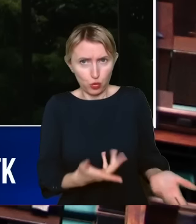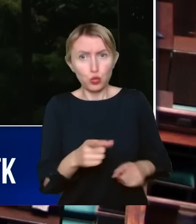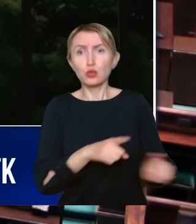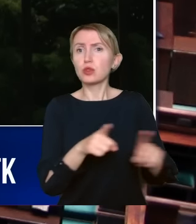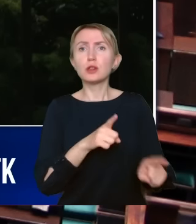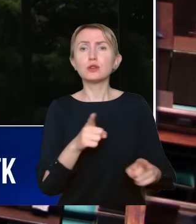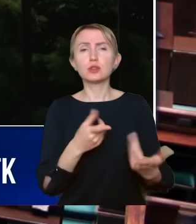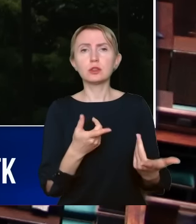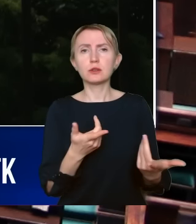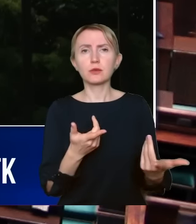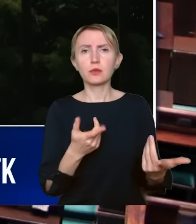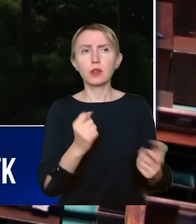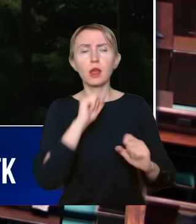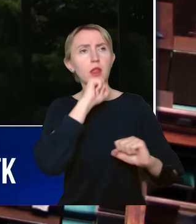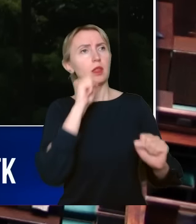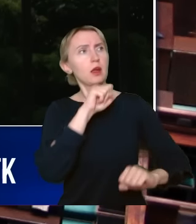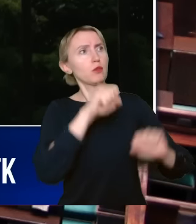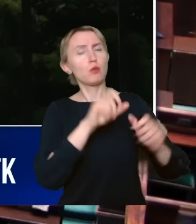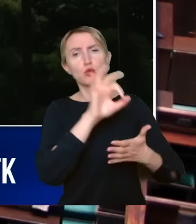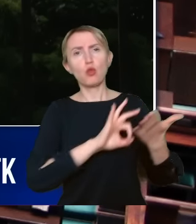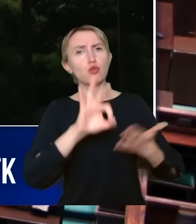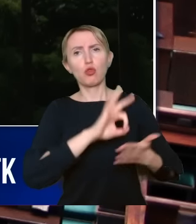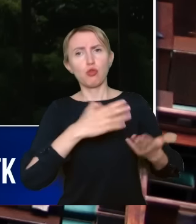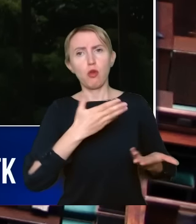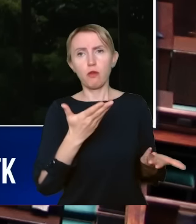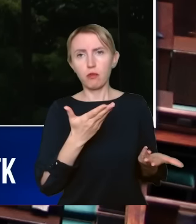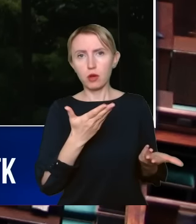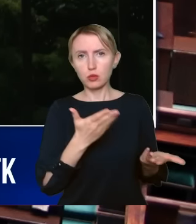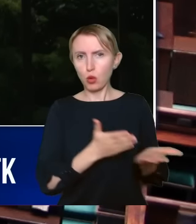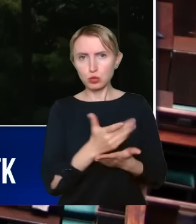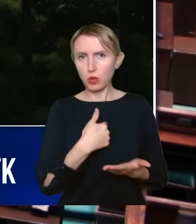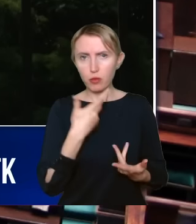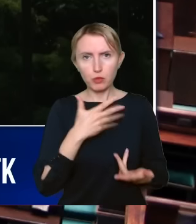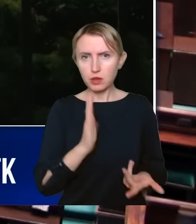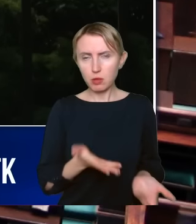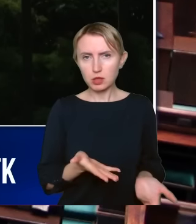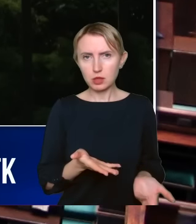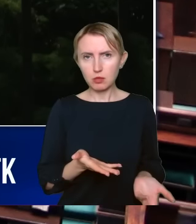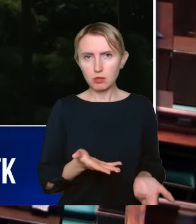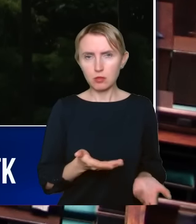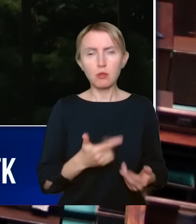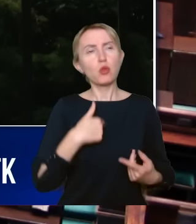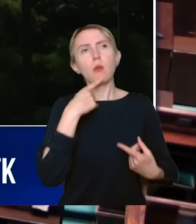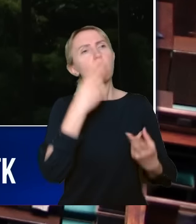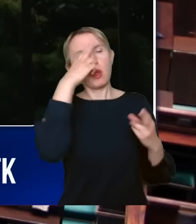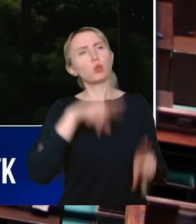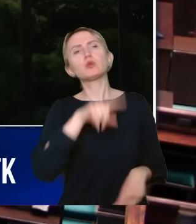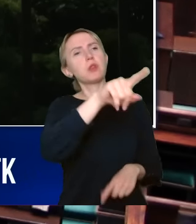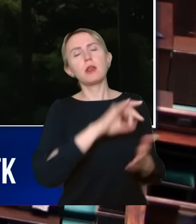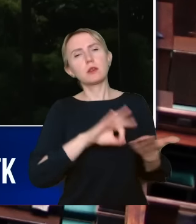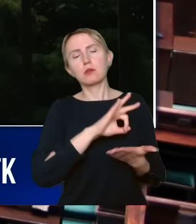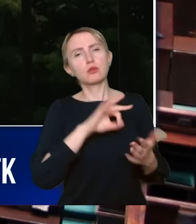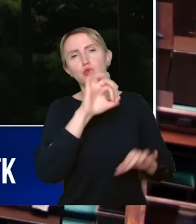mnie tam nikt w tym sądzie już nie będzie obsługiwał, jeżeli będzie trzeba, bo ja powiem, że ja go nie uznaję i tyle.